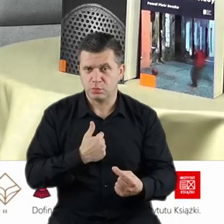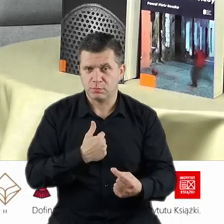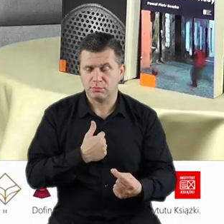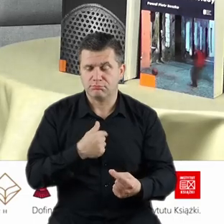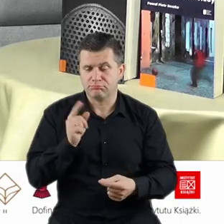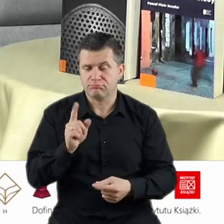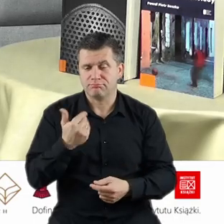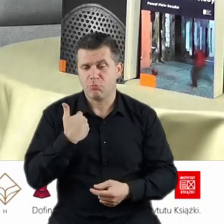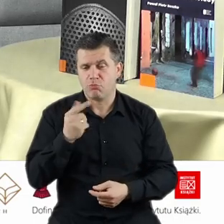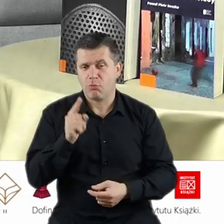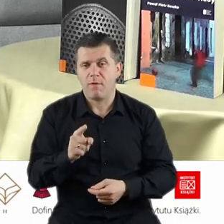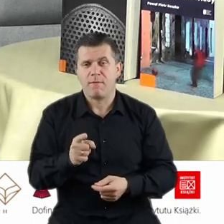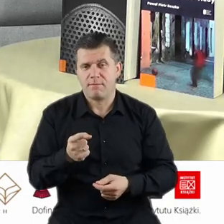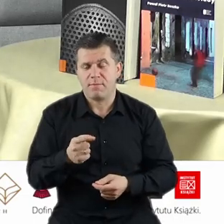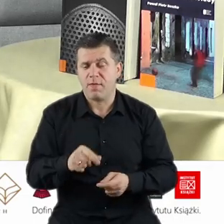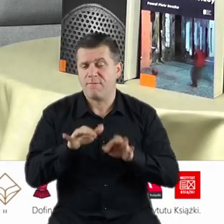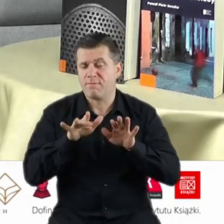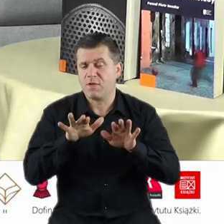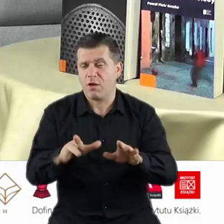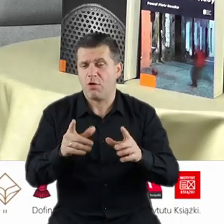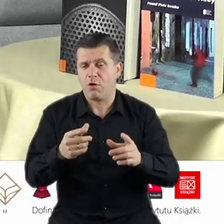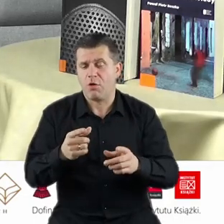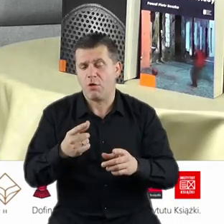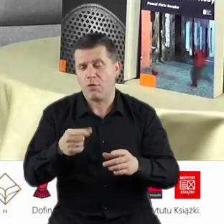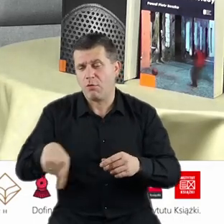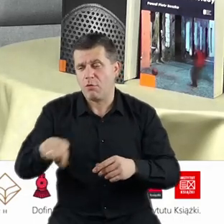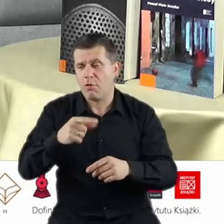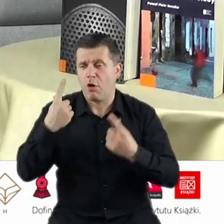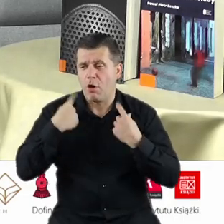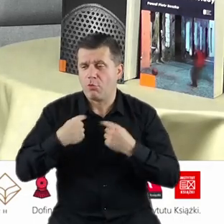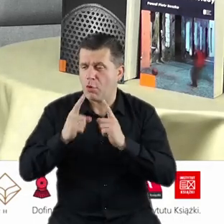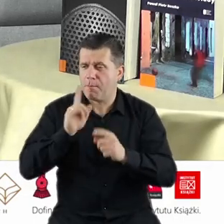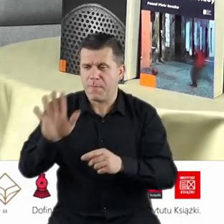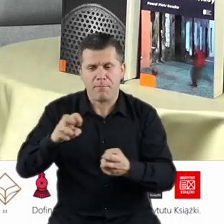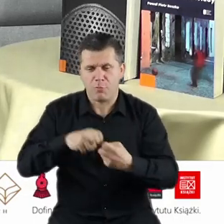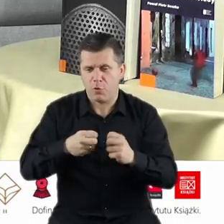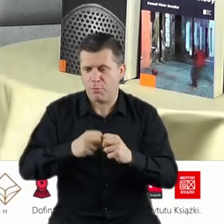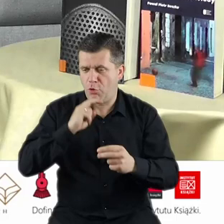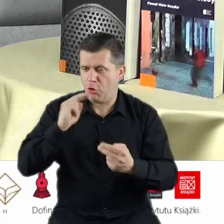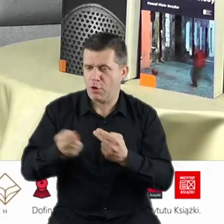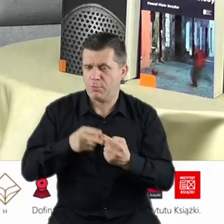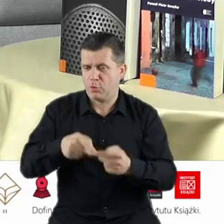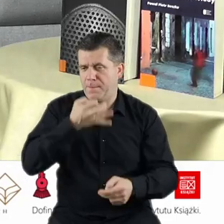bardzo zaskakujące na mnie było to, że wielu moich rozmówców miało problem z odpowiedzią na to pytanie.